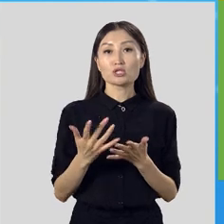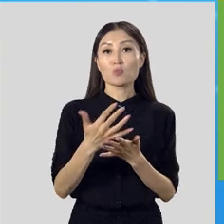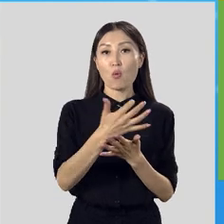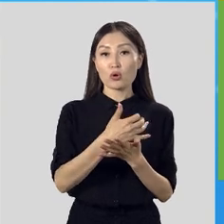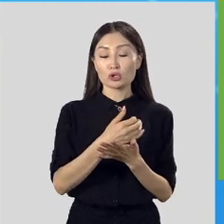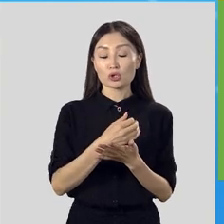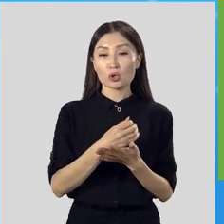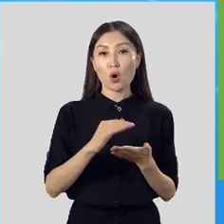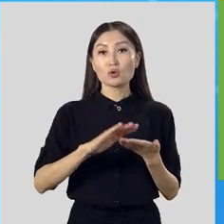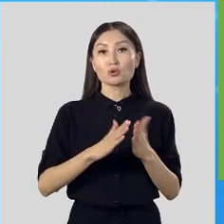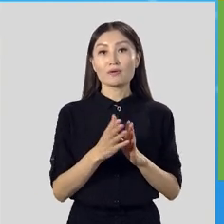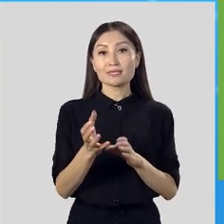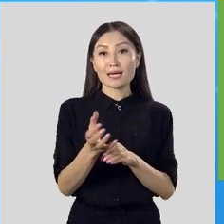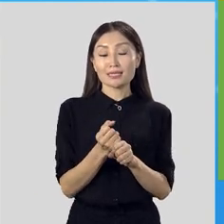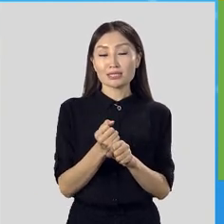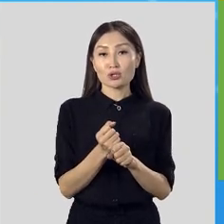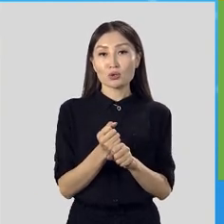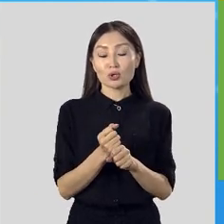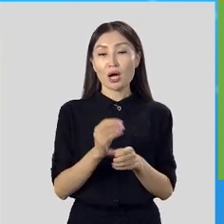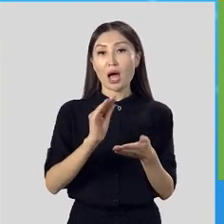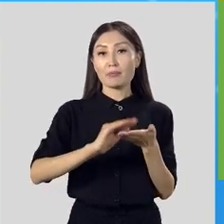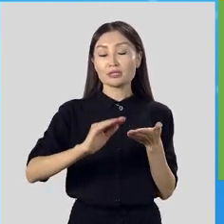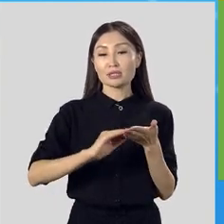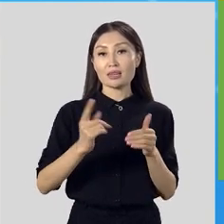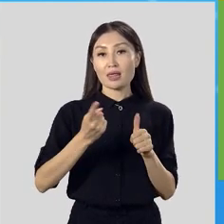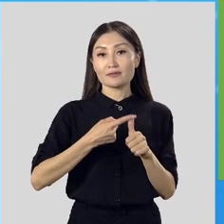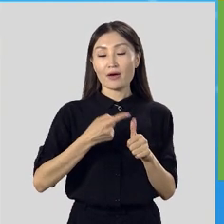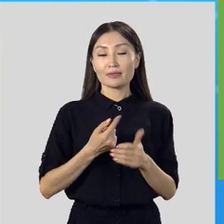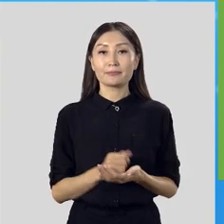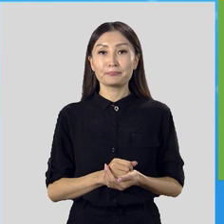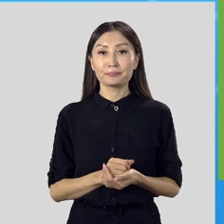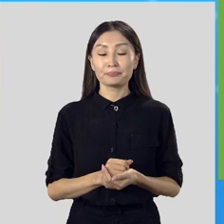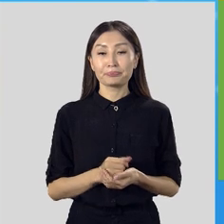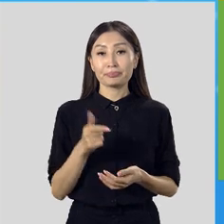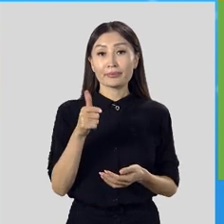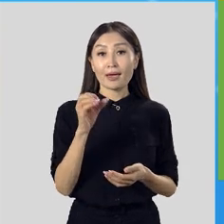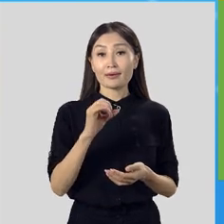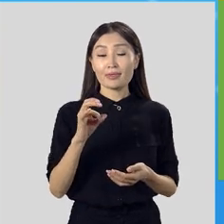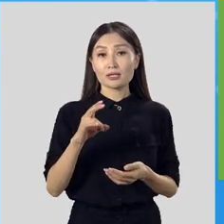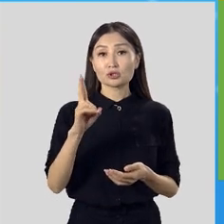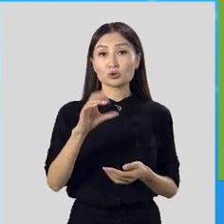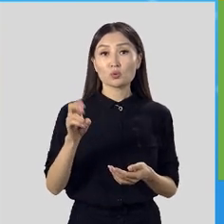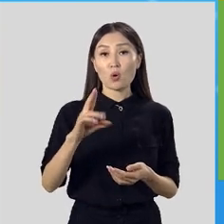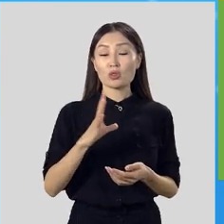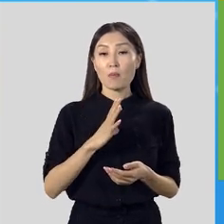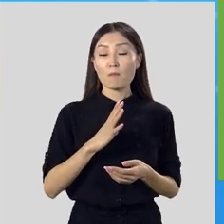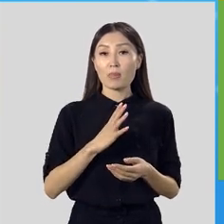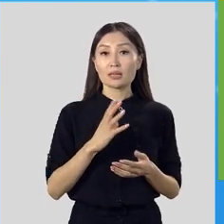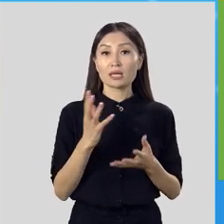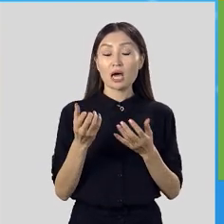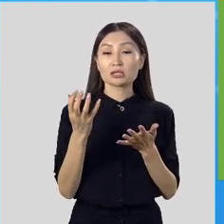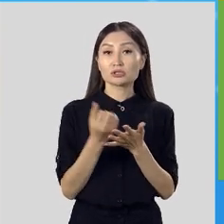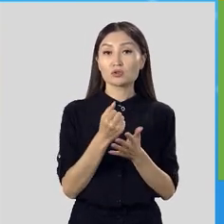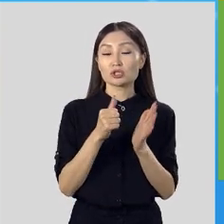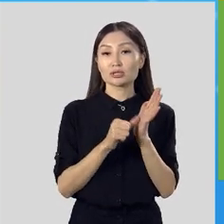сборник условных сокращенных обозначений и названий. Генетический код был расшифрован